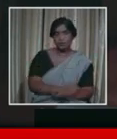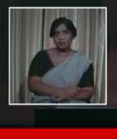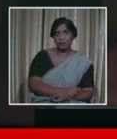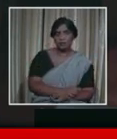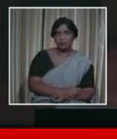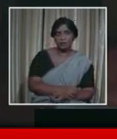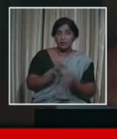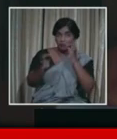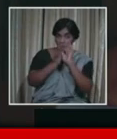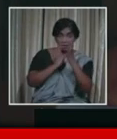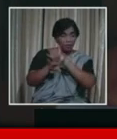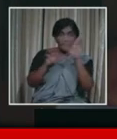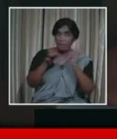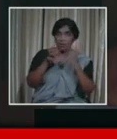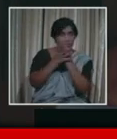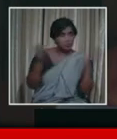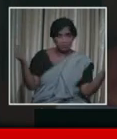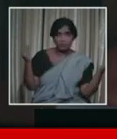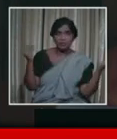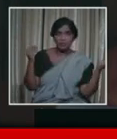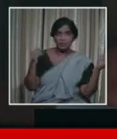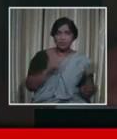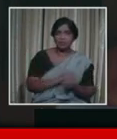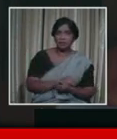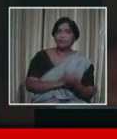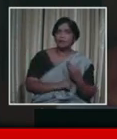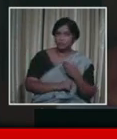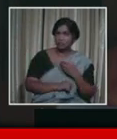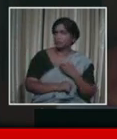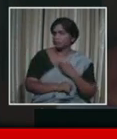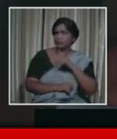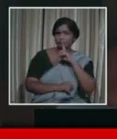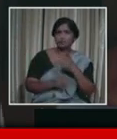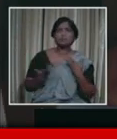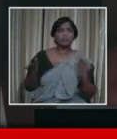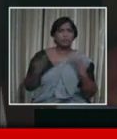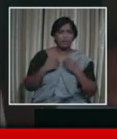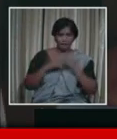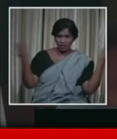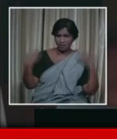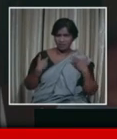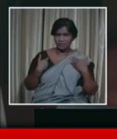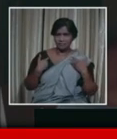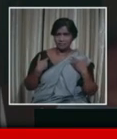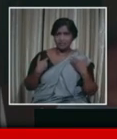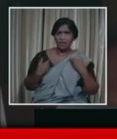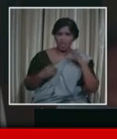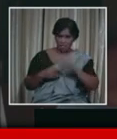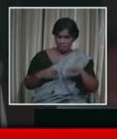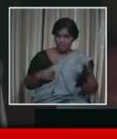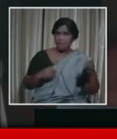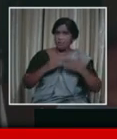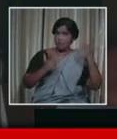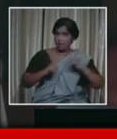ගිනි තිබ්බම මේ ප්‍රශ්න විසඳෙනවද? ඉතින් මම නම් කියන්නේ මම මොකටද මේක? මගේ දරුවන්ගේ